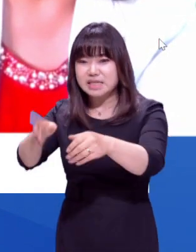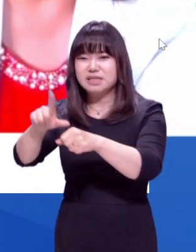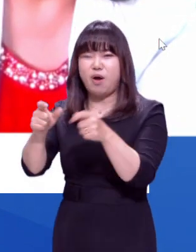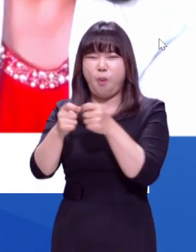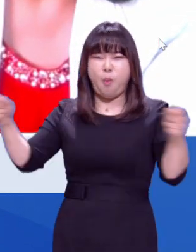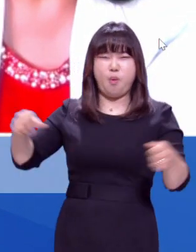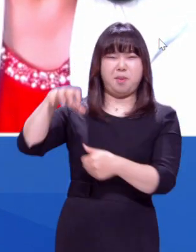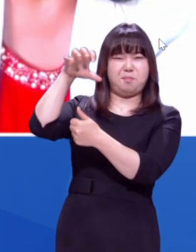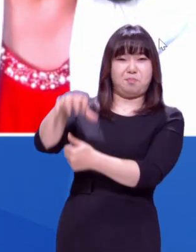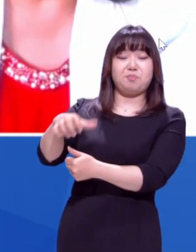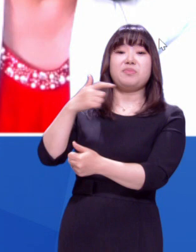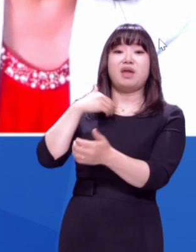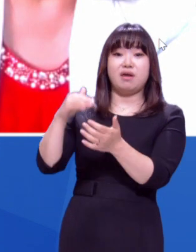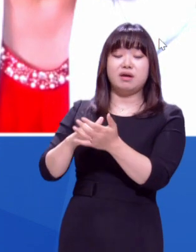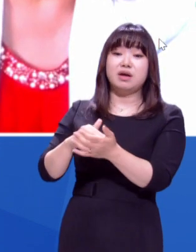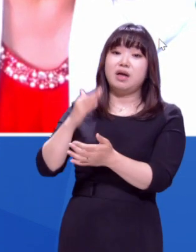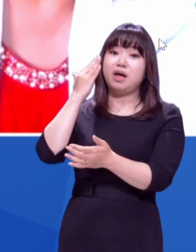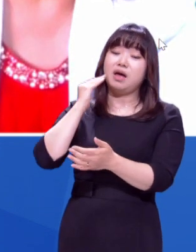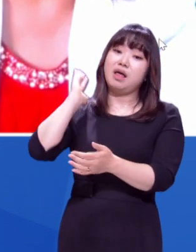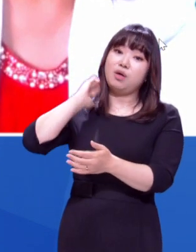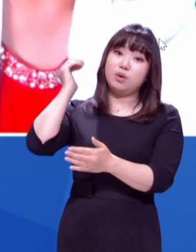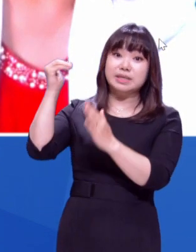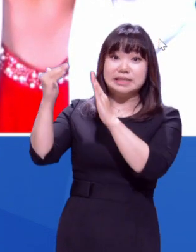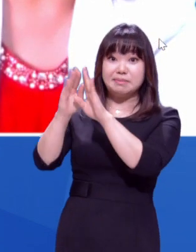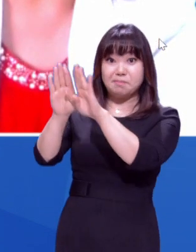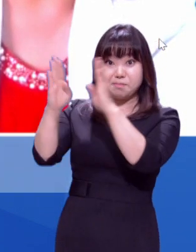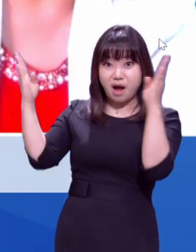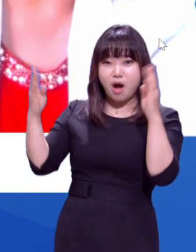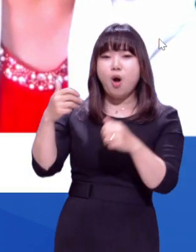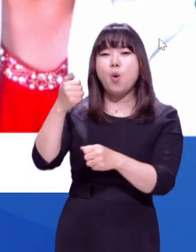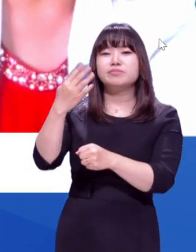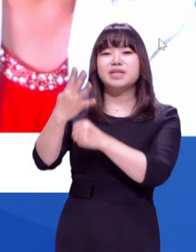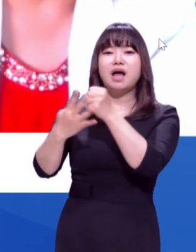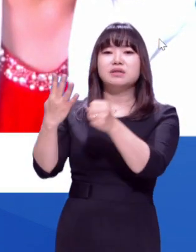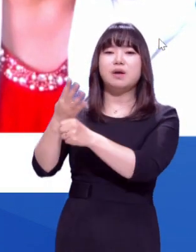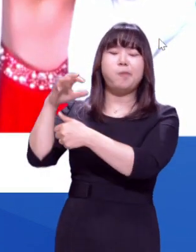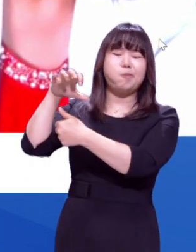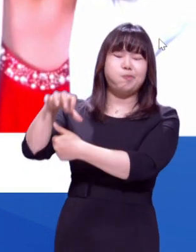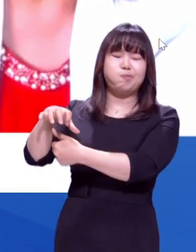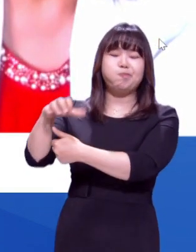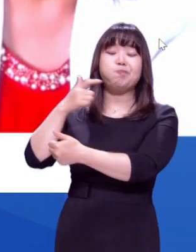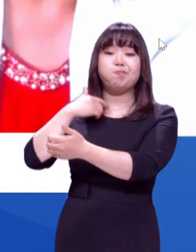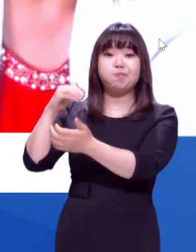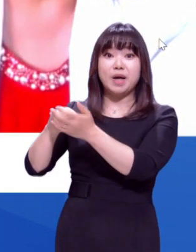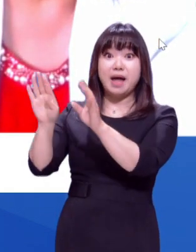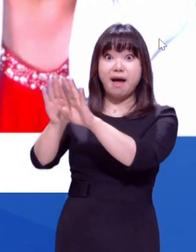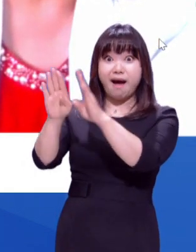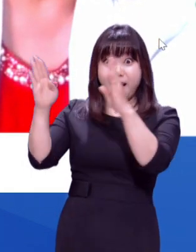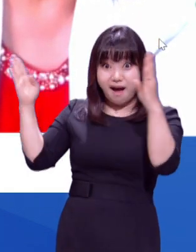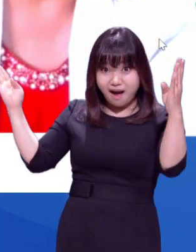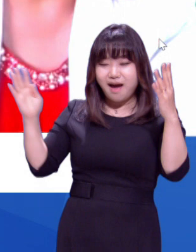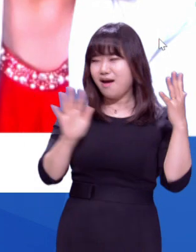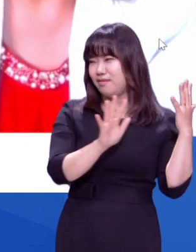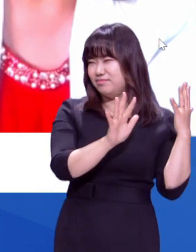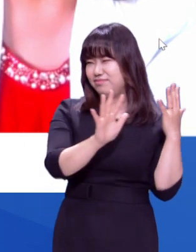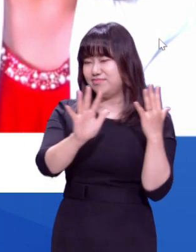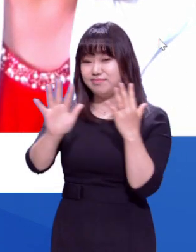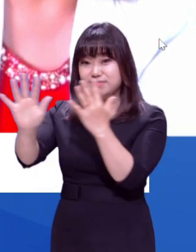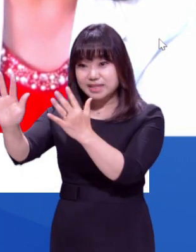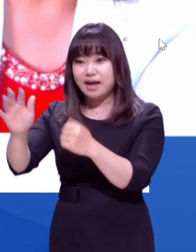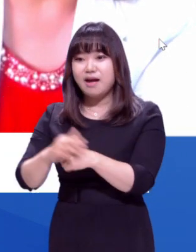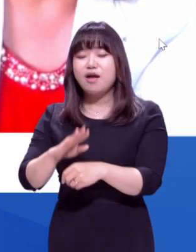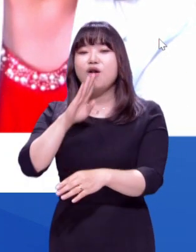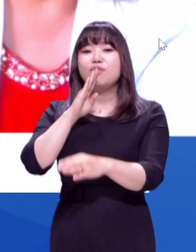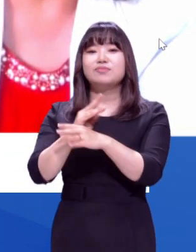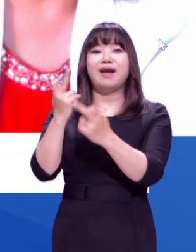통제해 오다가 청와대 개방과 함께 지난 54년간 단절되었던 청와대에서 백악정 구간인